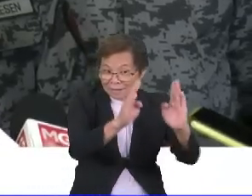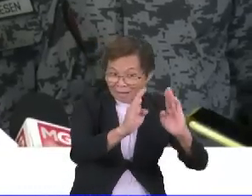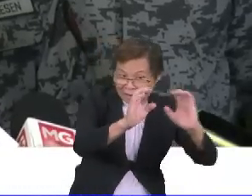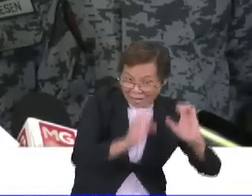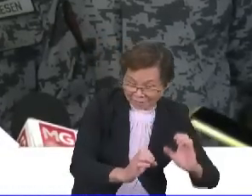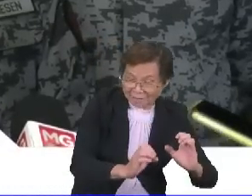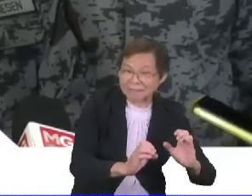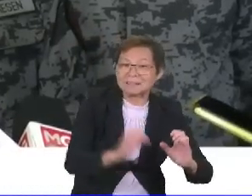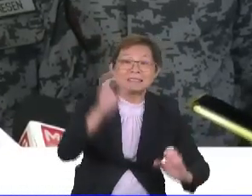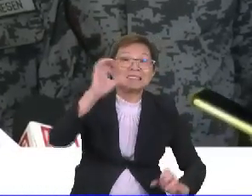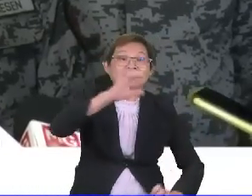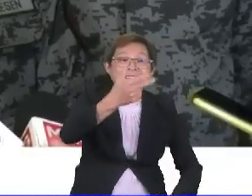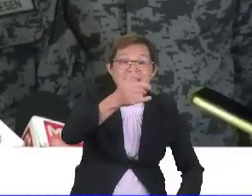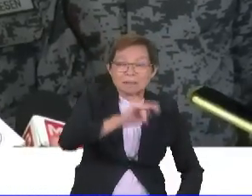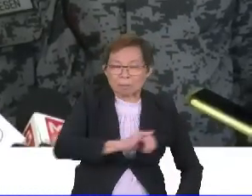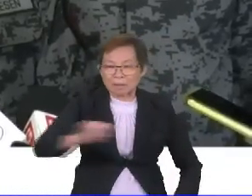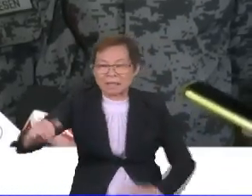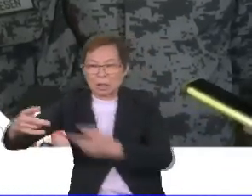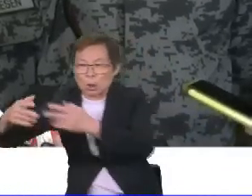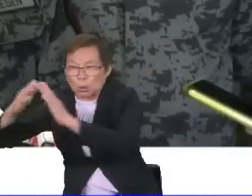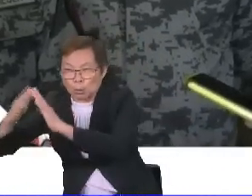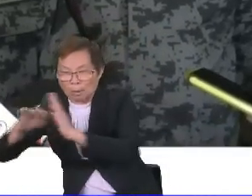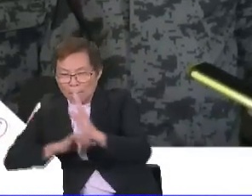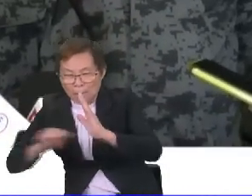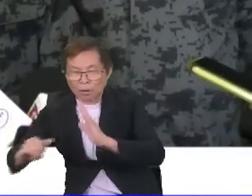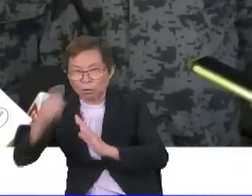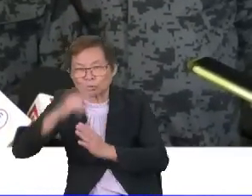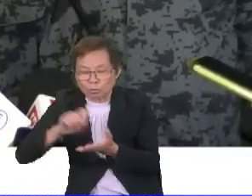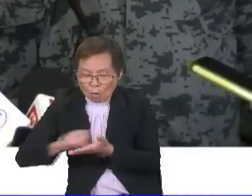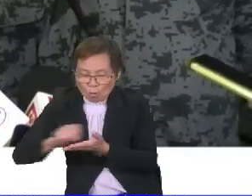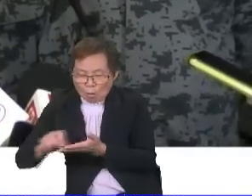PMS ini mengisi barang-barang Indonesia